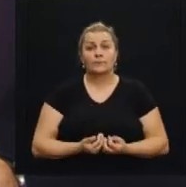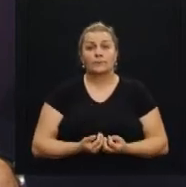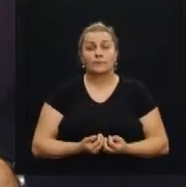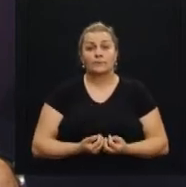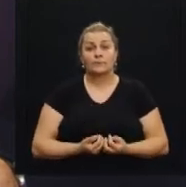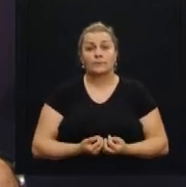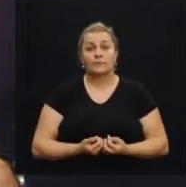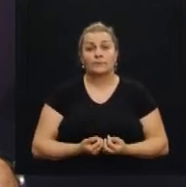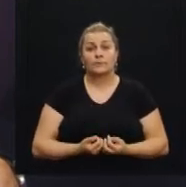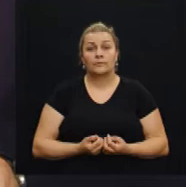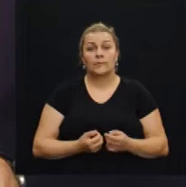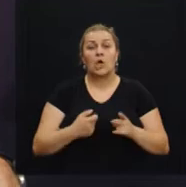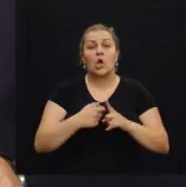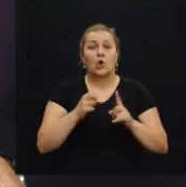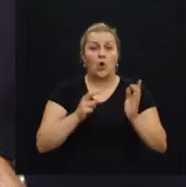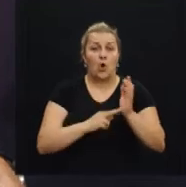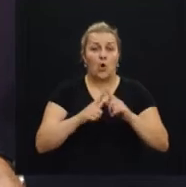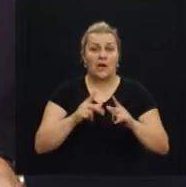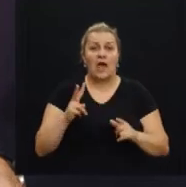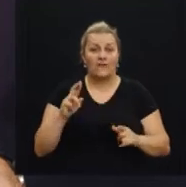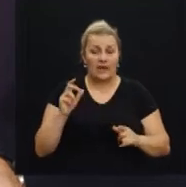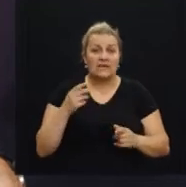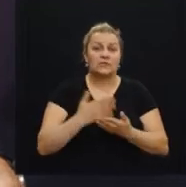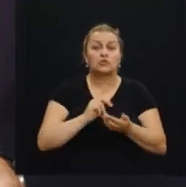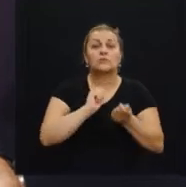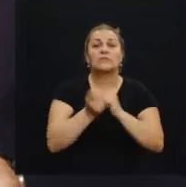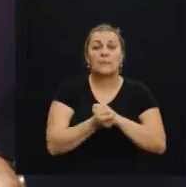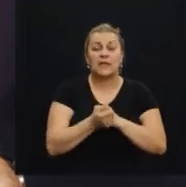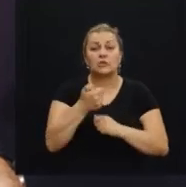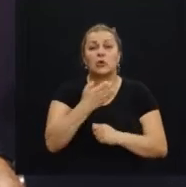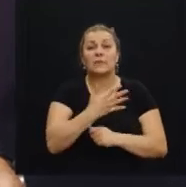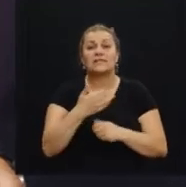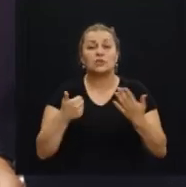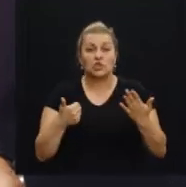Kuna, Konavarska brda. Jer smo zamijenili 156. brigadu.